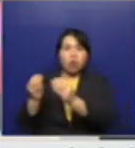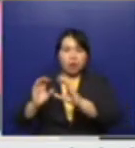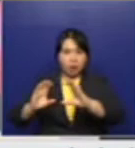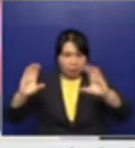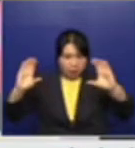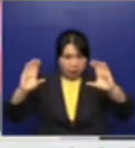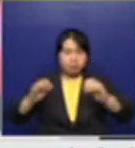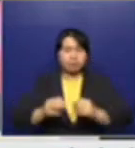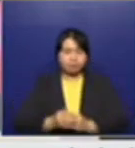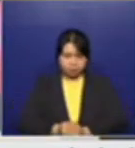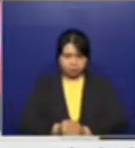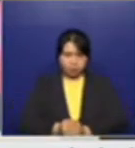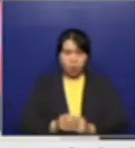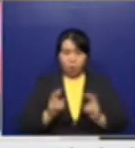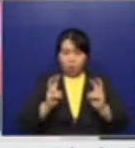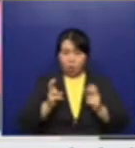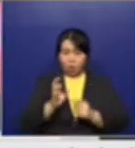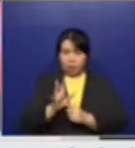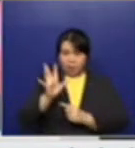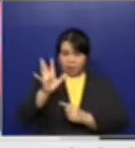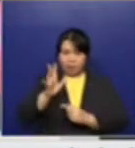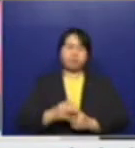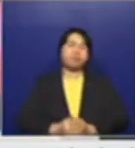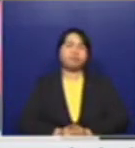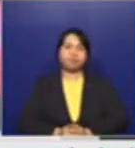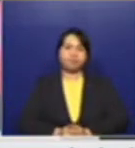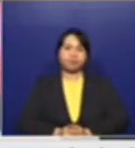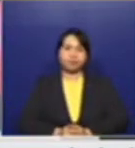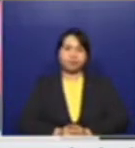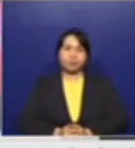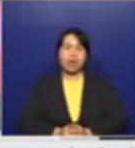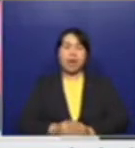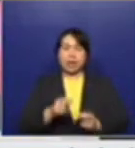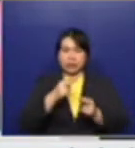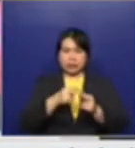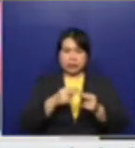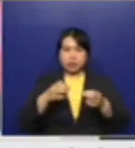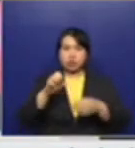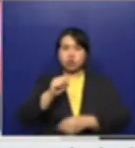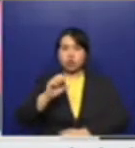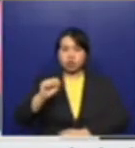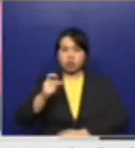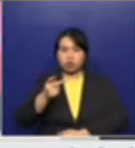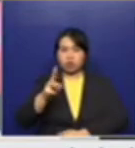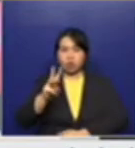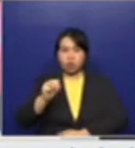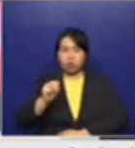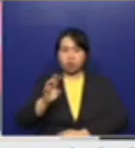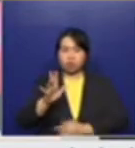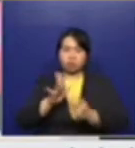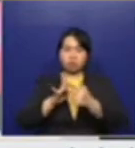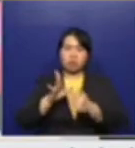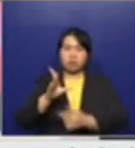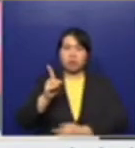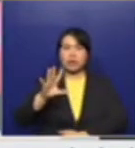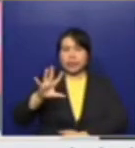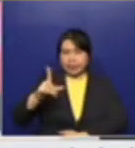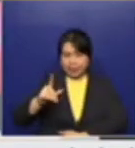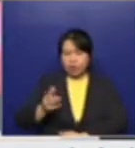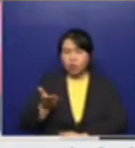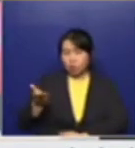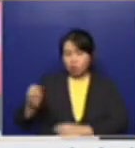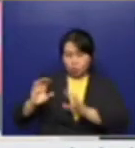ที่5ของยติด่วนของท่านคมเดชชัยศิวมงคลขอให้สภาผู้แทนราษฎรมีมติให้รัฐบาล